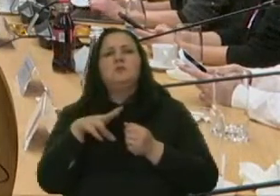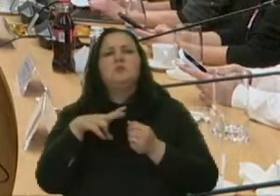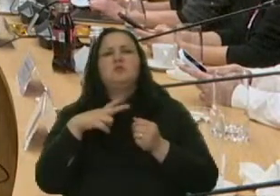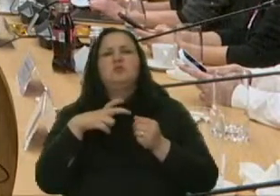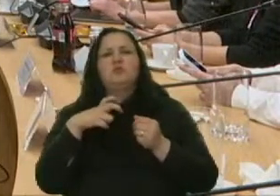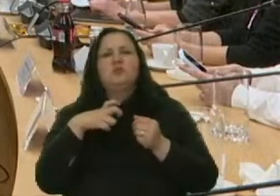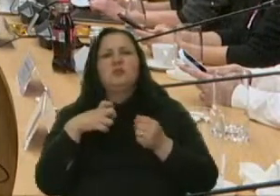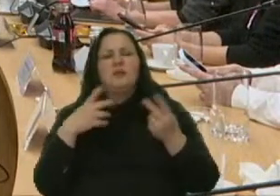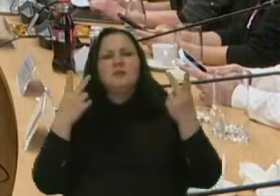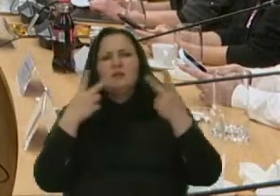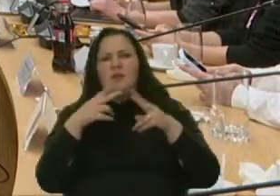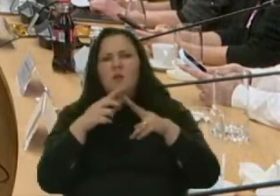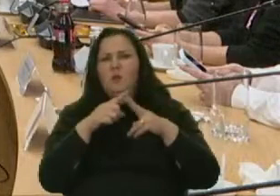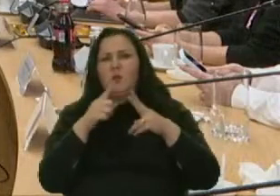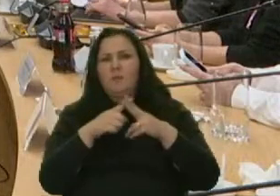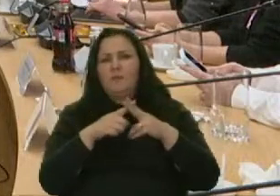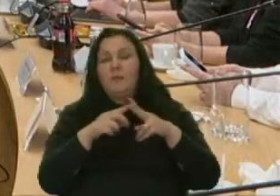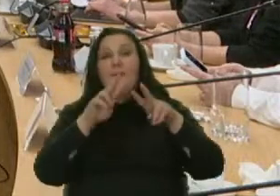pe cealaltă